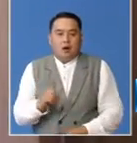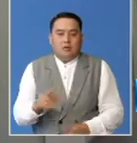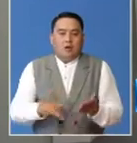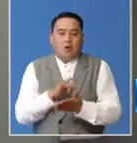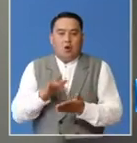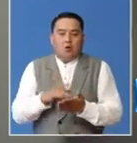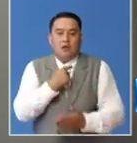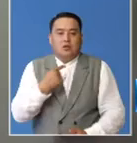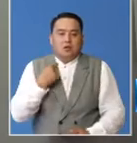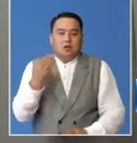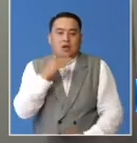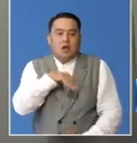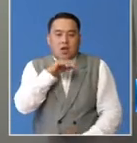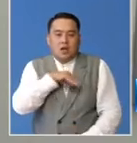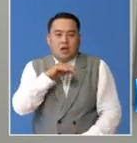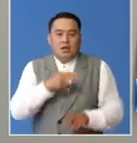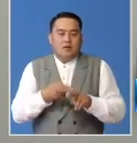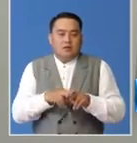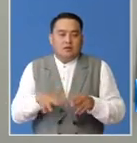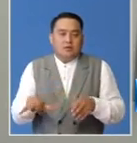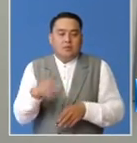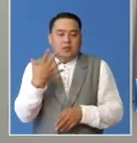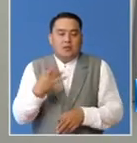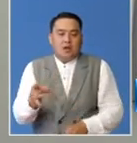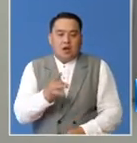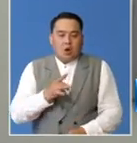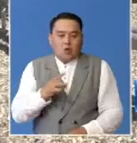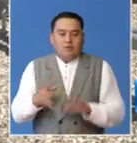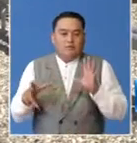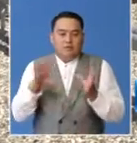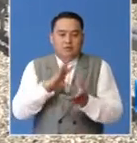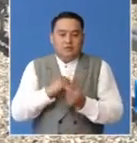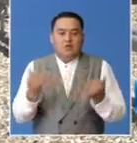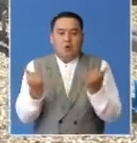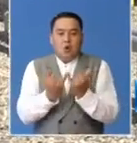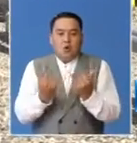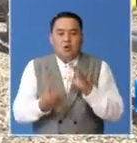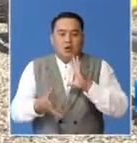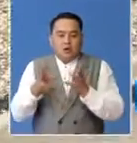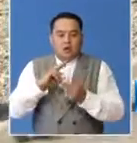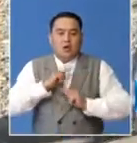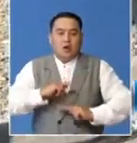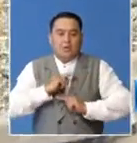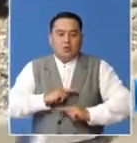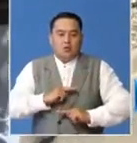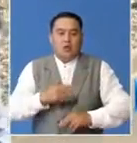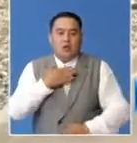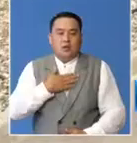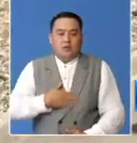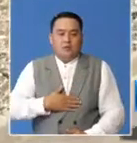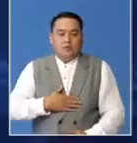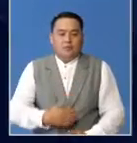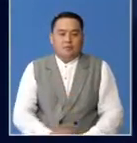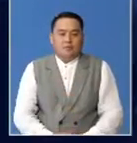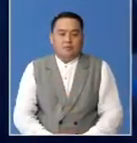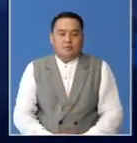города Талдыкорган, Текели и населенные пункты 5 районов. В целом столичные гости результатами рабочей поездки остались